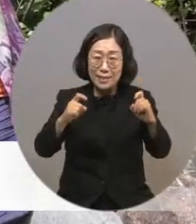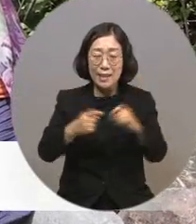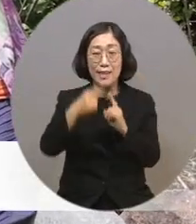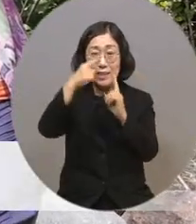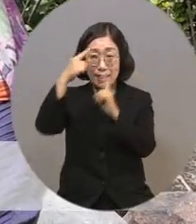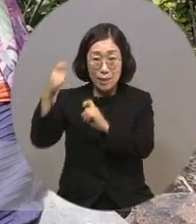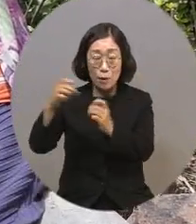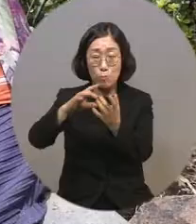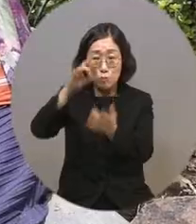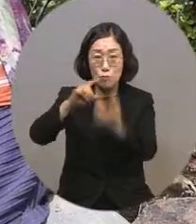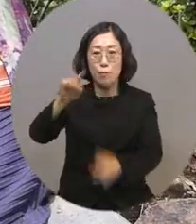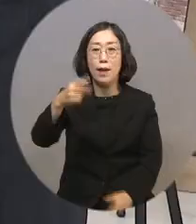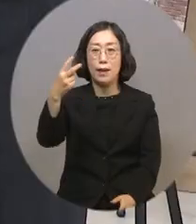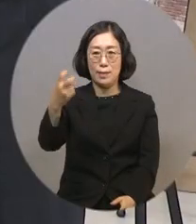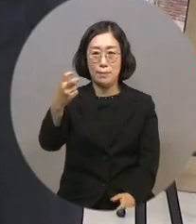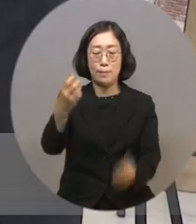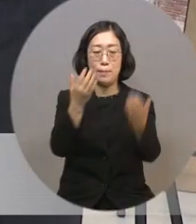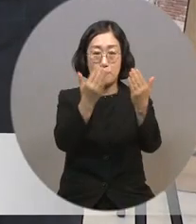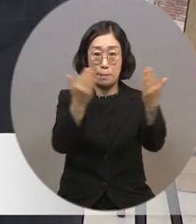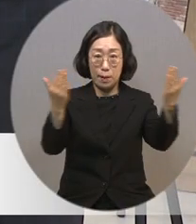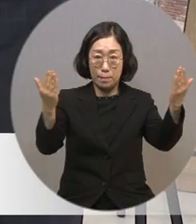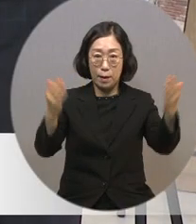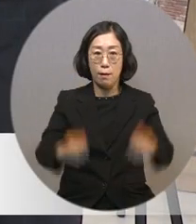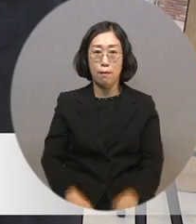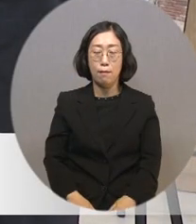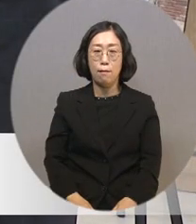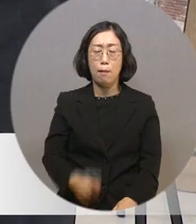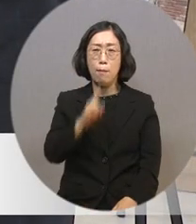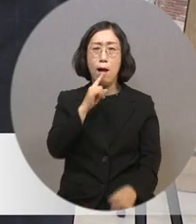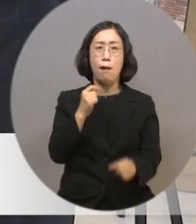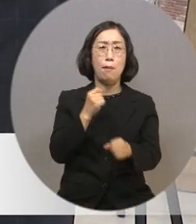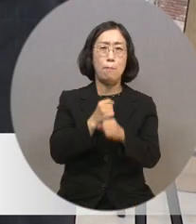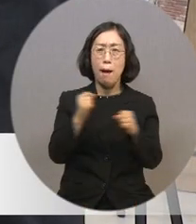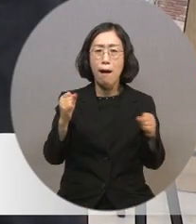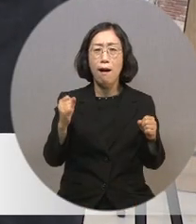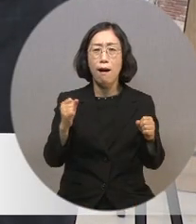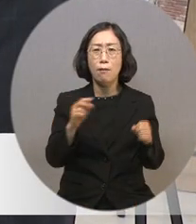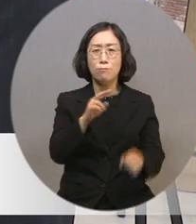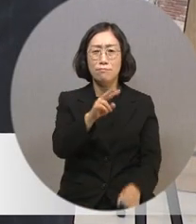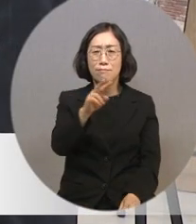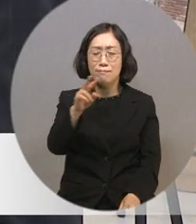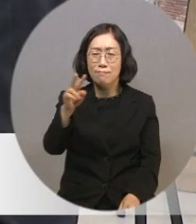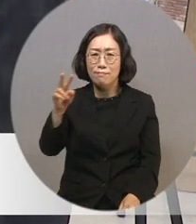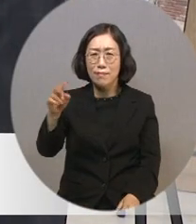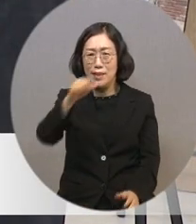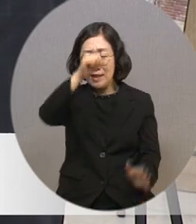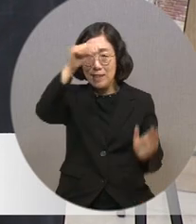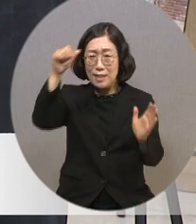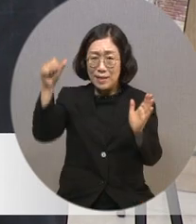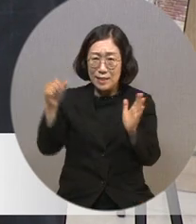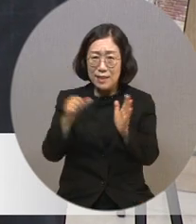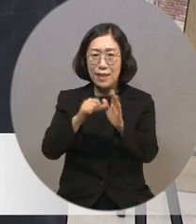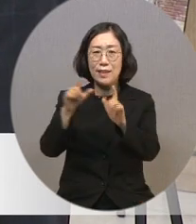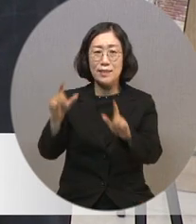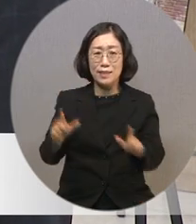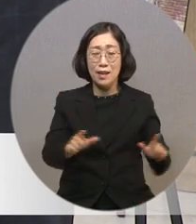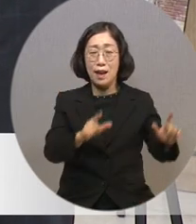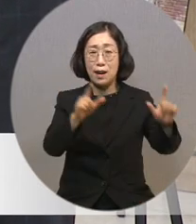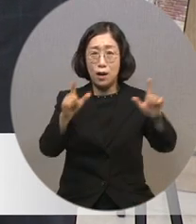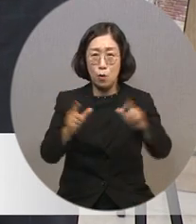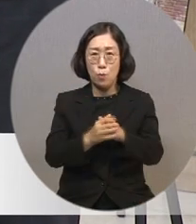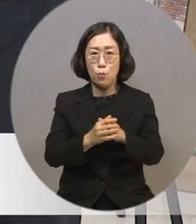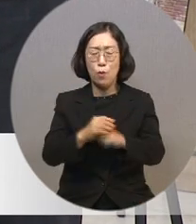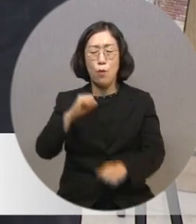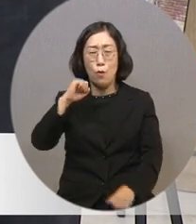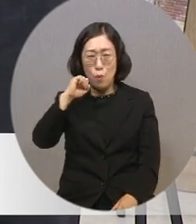점을 선정해 보였습니다. 지금 마을 문이 막혀서 말이 잘 안 나요. 다 인생 살아온 것을 전부